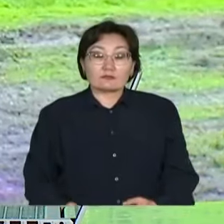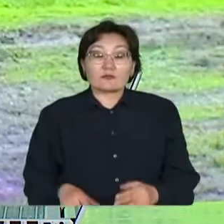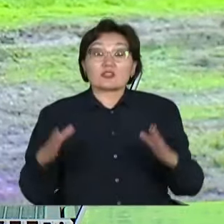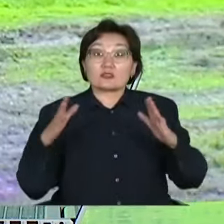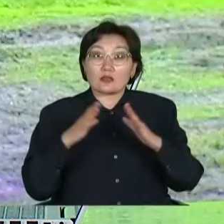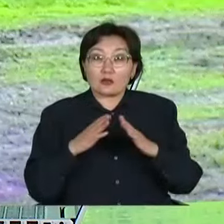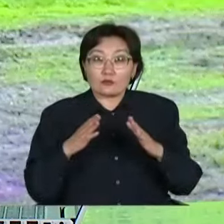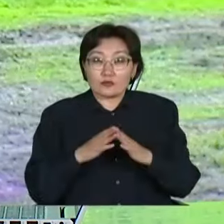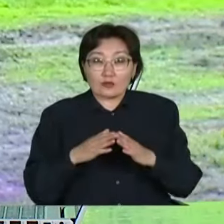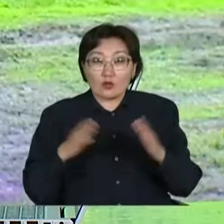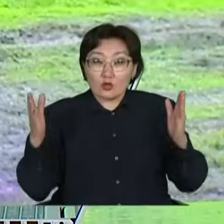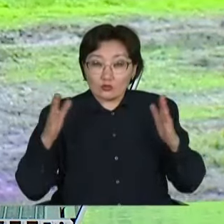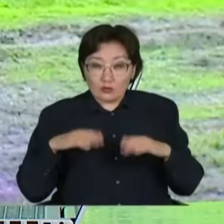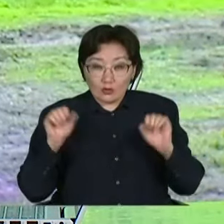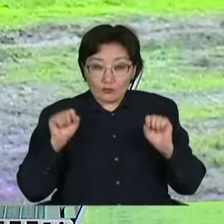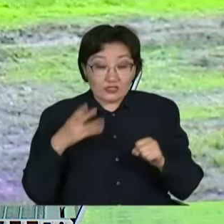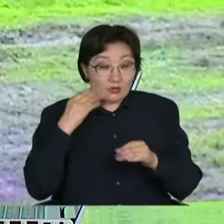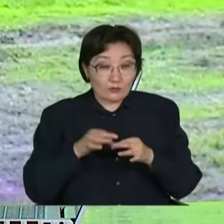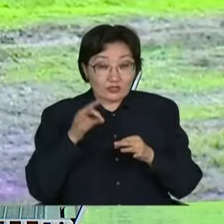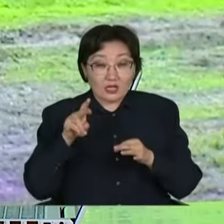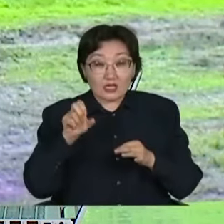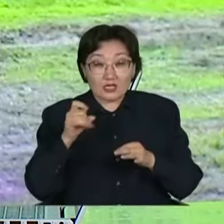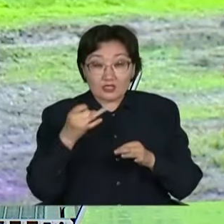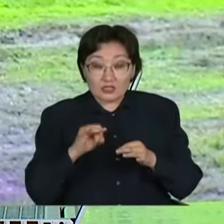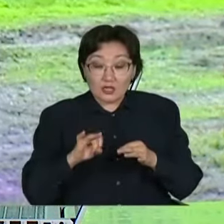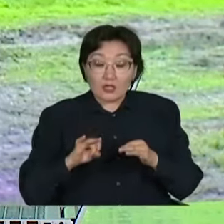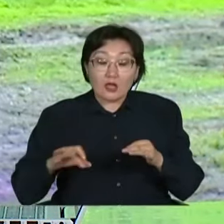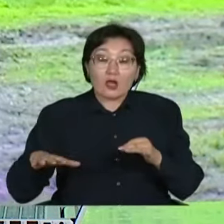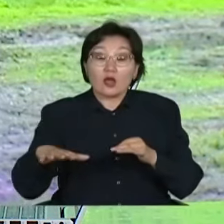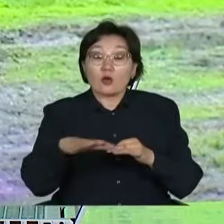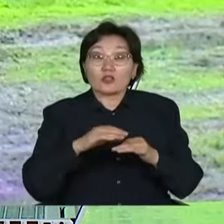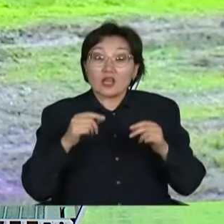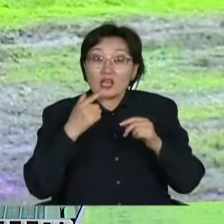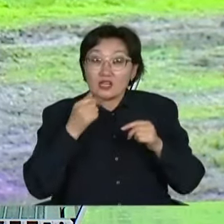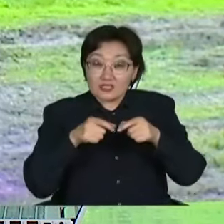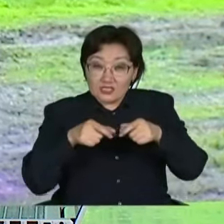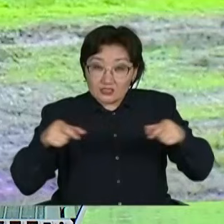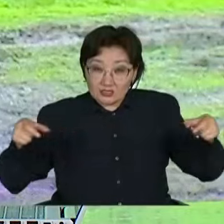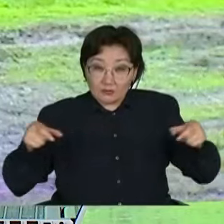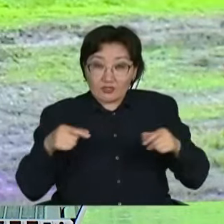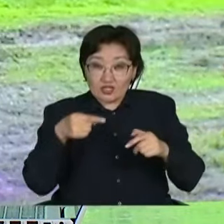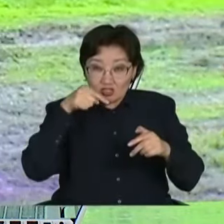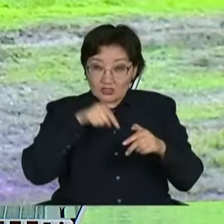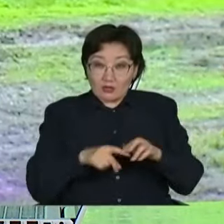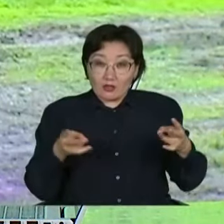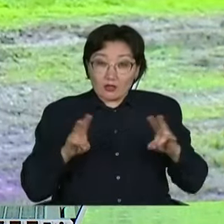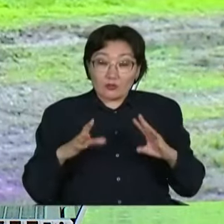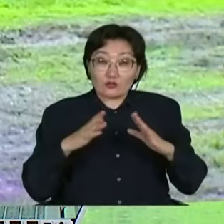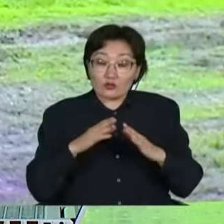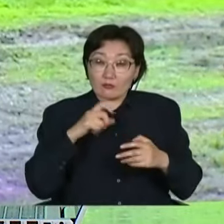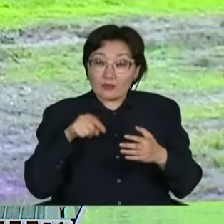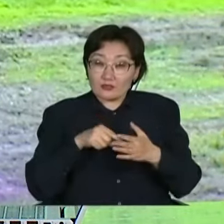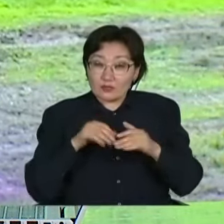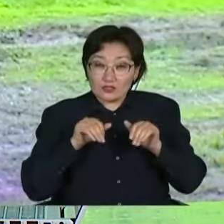Баспанамыз басымызға құлайтын болды. Алматы облысы Қарасай ауданында қызыл сызықтың бойында қалып қойған бірнеше үйдің дауы әлі шешілер